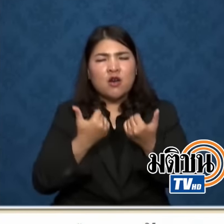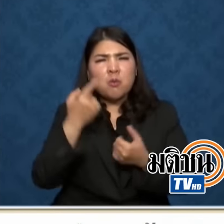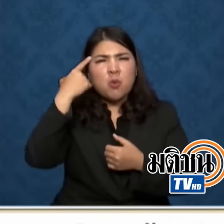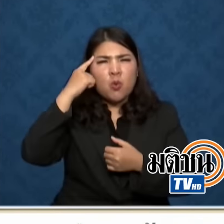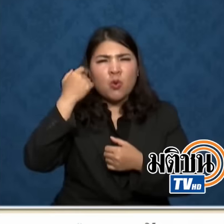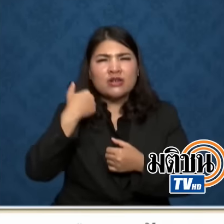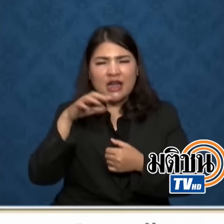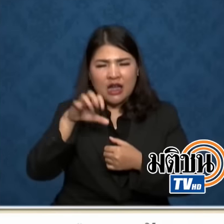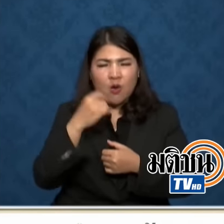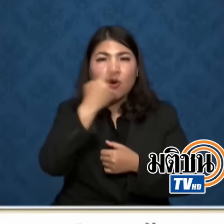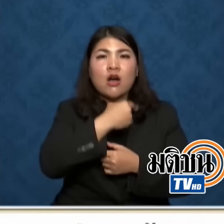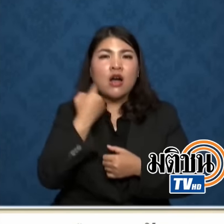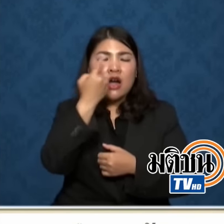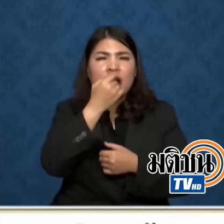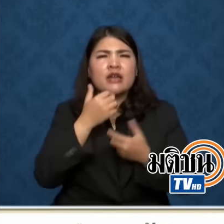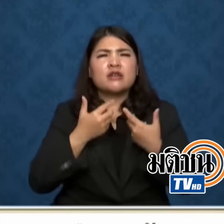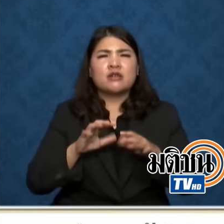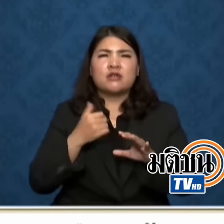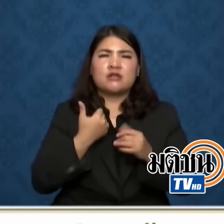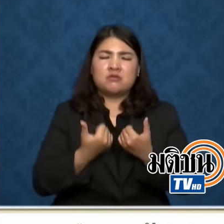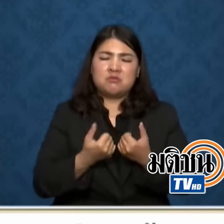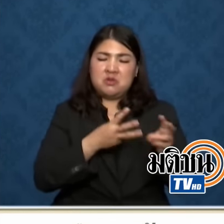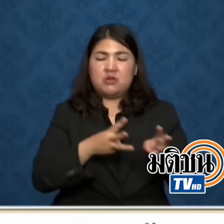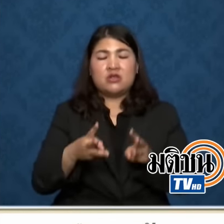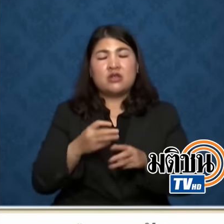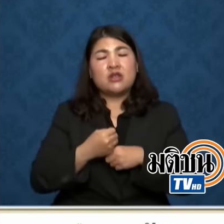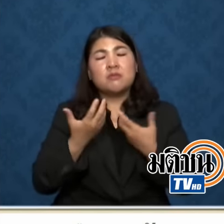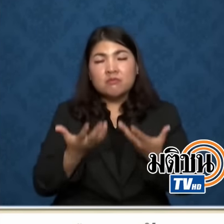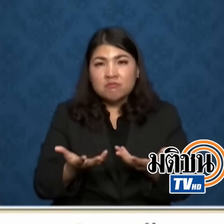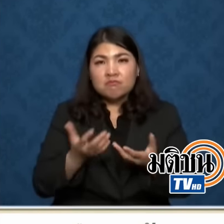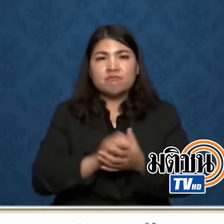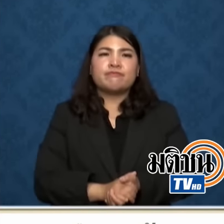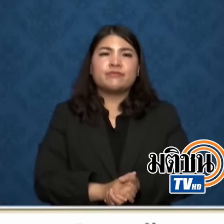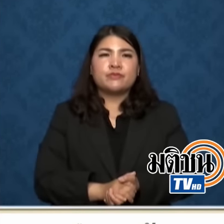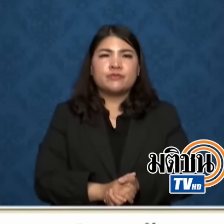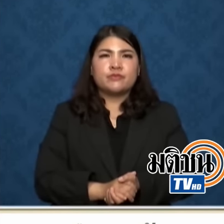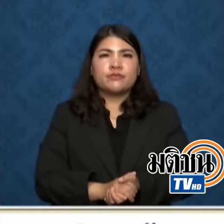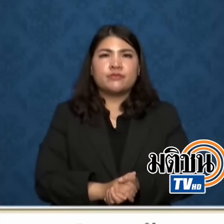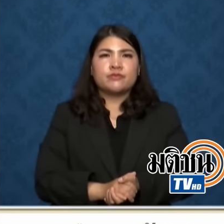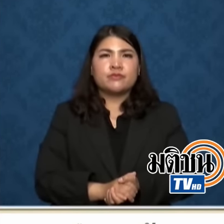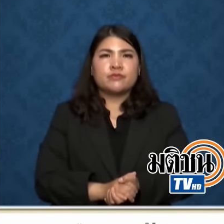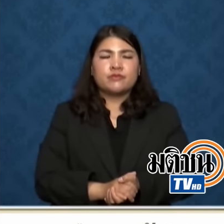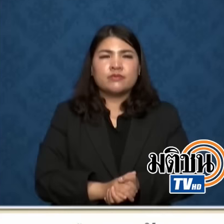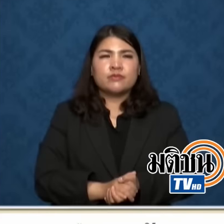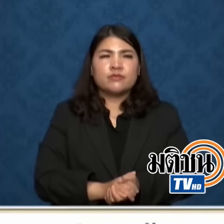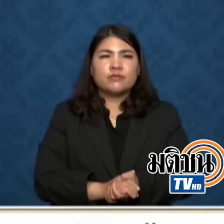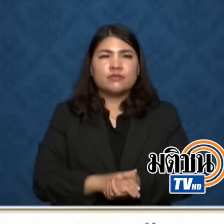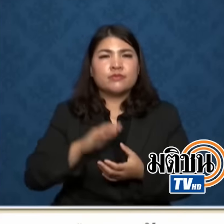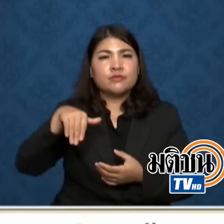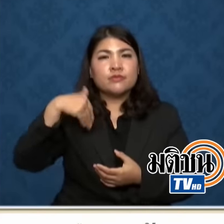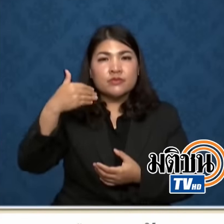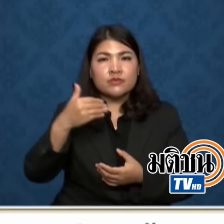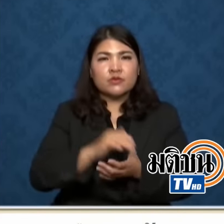ยังไม่มีการที่จะบอกว่าทำเช่นไรต่อมาครับแล้วครับหลังจากนั้นเนี่ยก็เดด